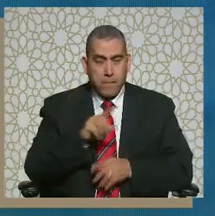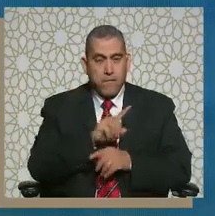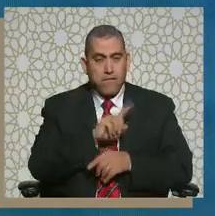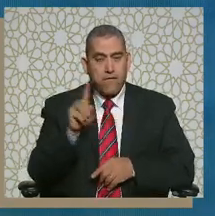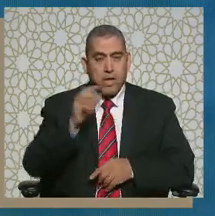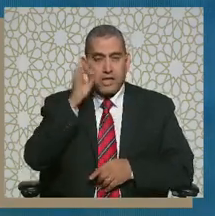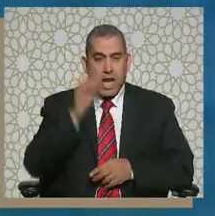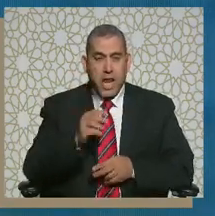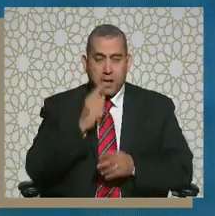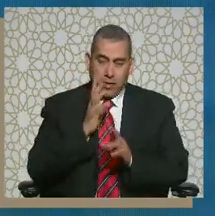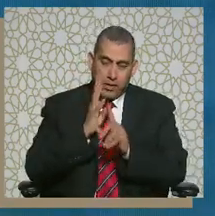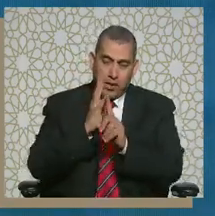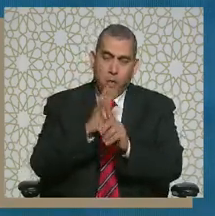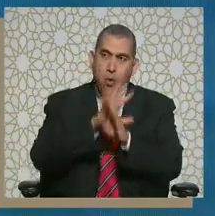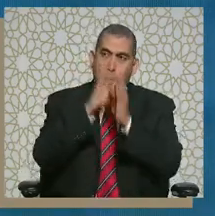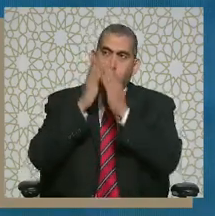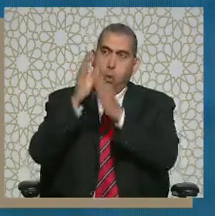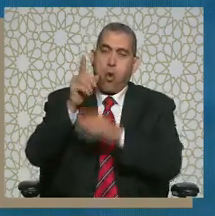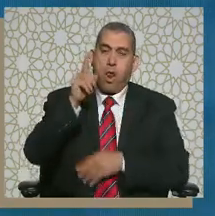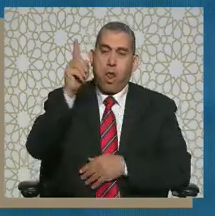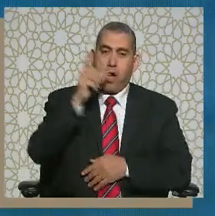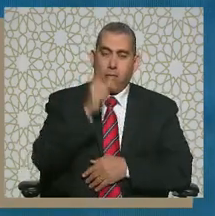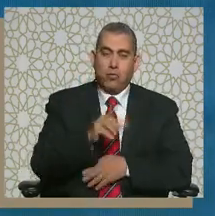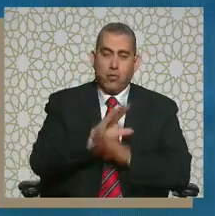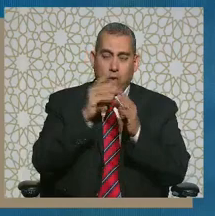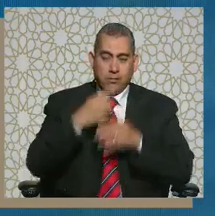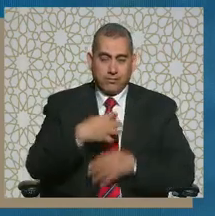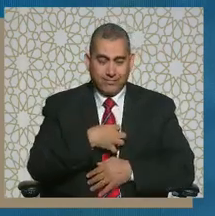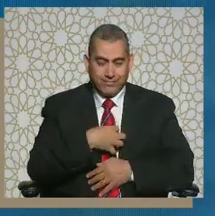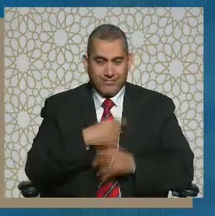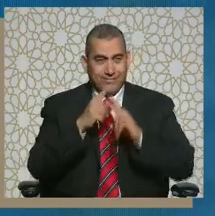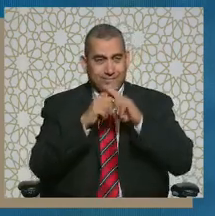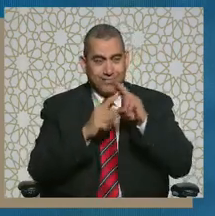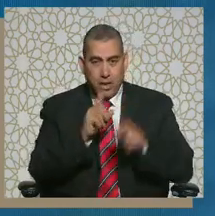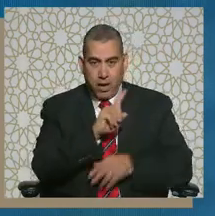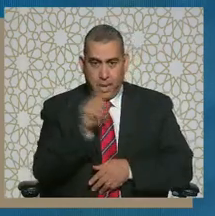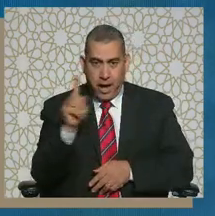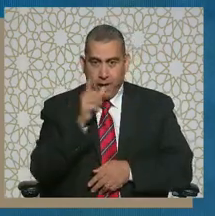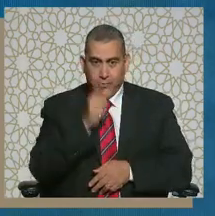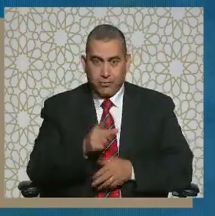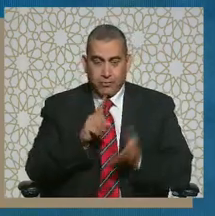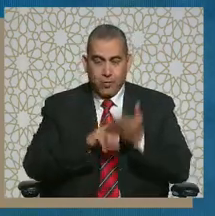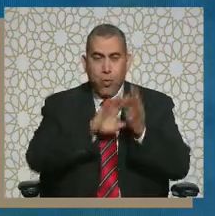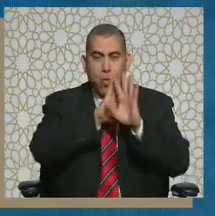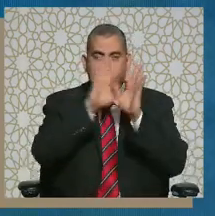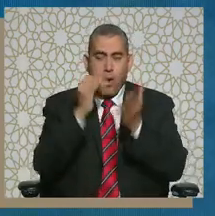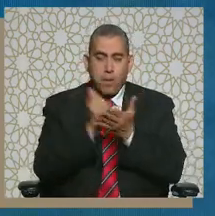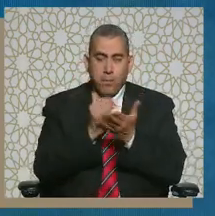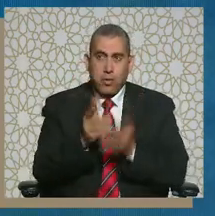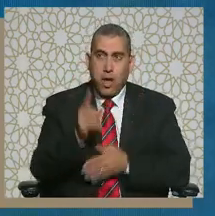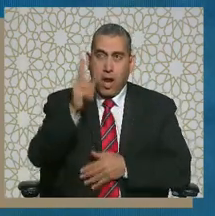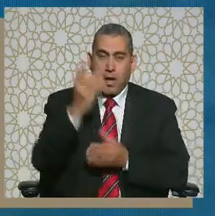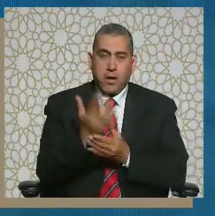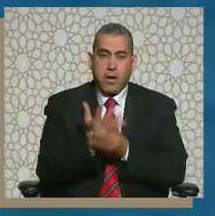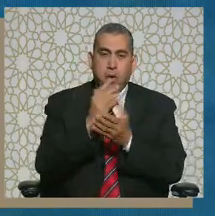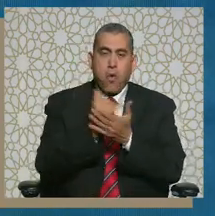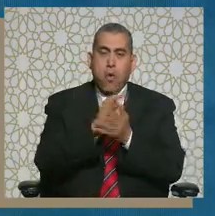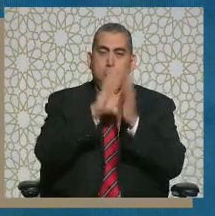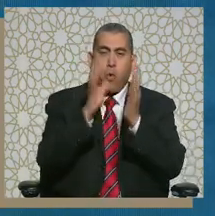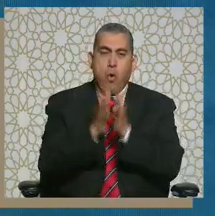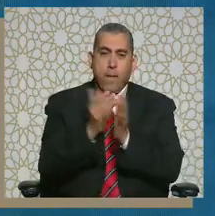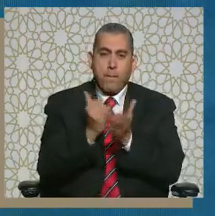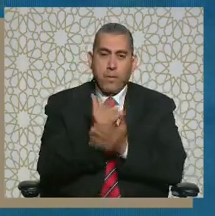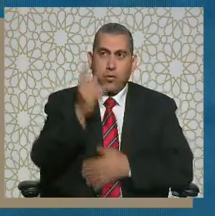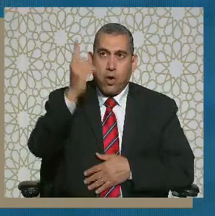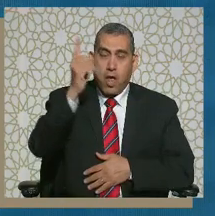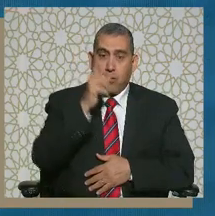من غير التوكل على الله وما نياس من اي امر لان كل امر على الله وبايد الله احنا